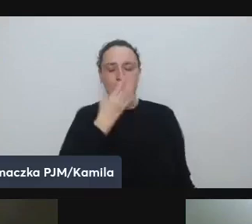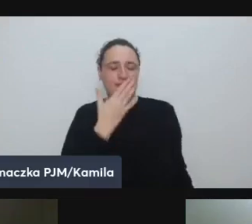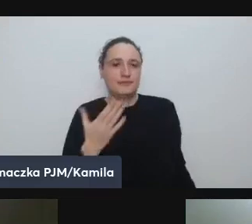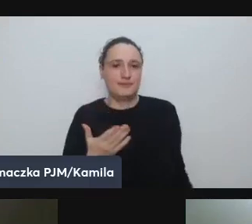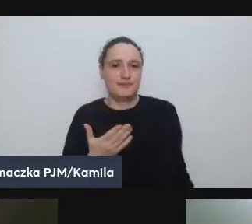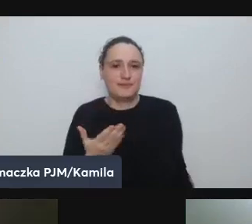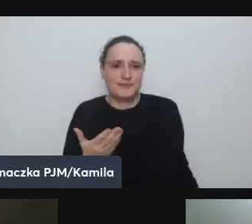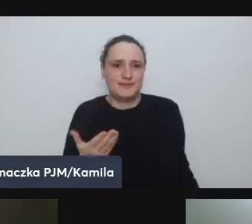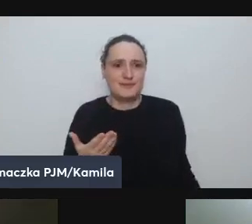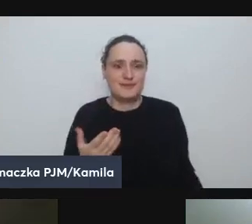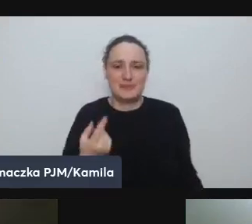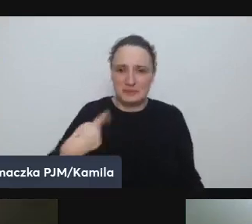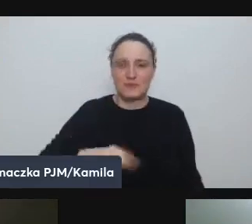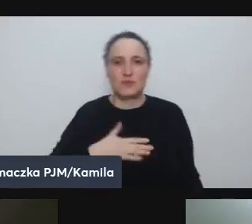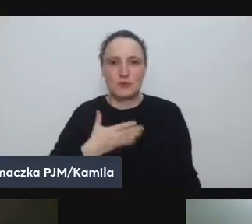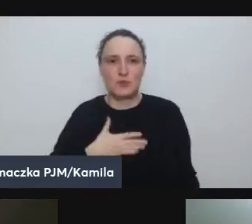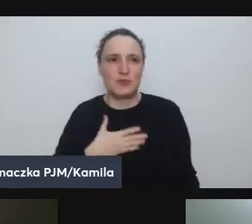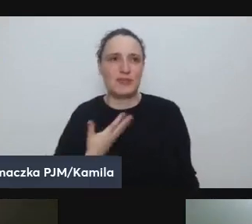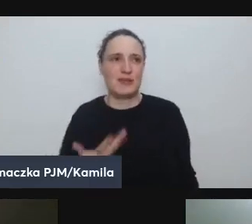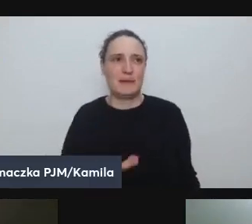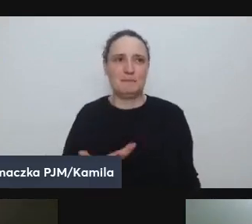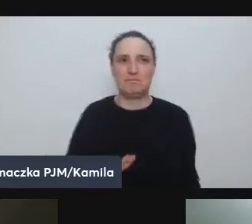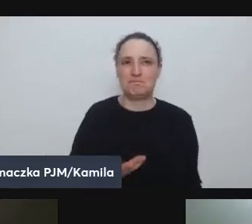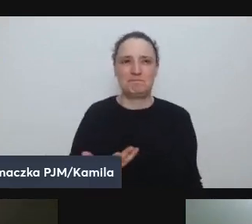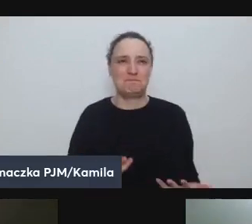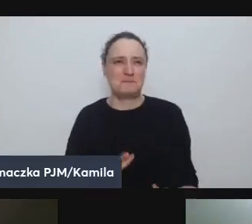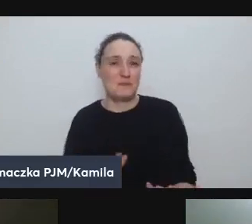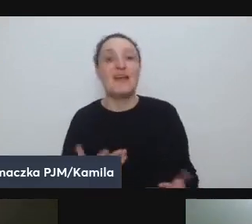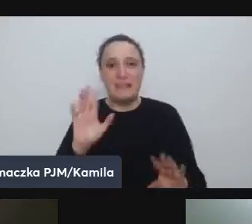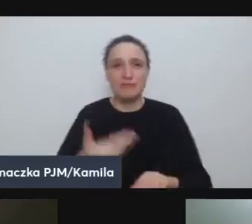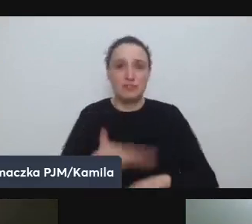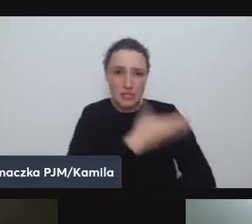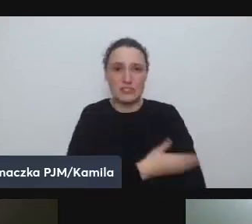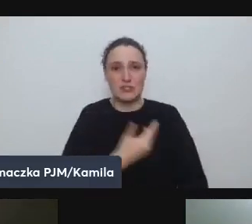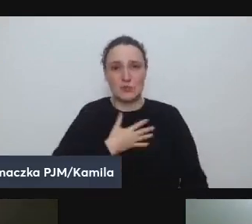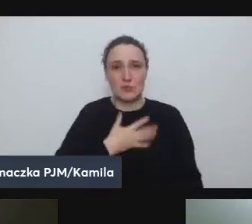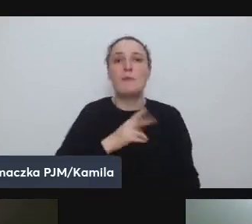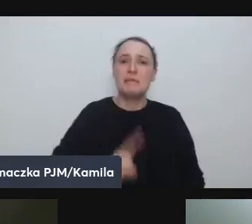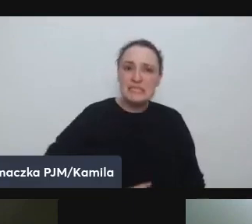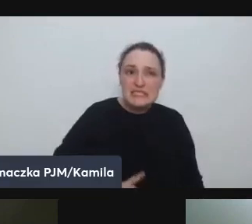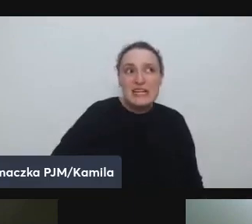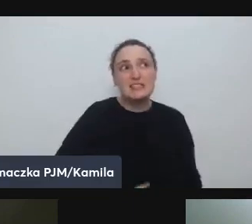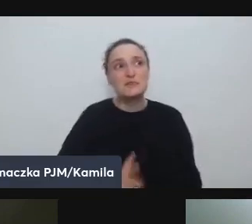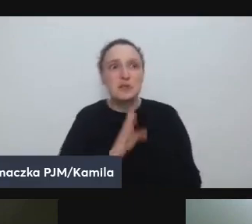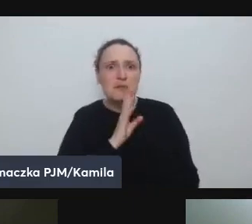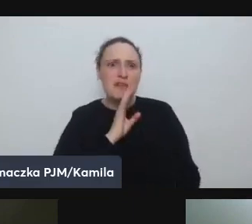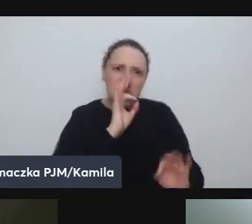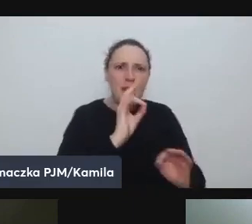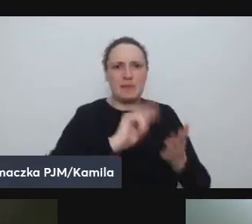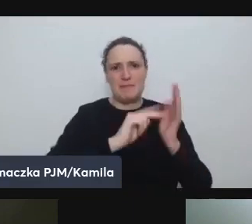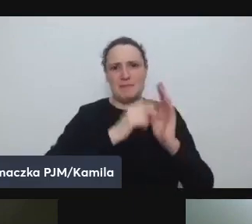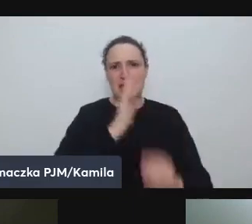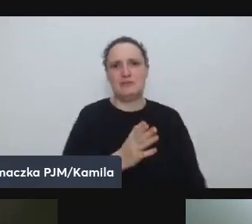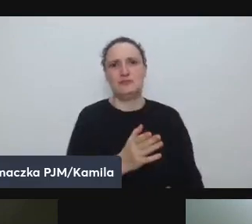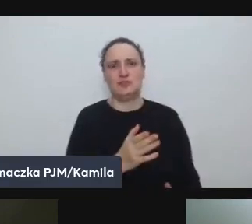że czujemy, że czułyśmy wcześniej, że ministerstwo może mieć dobre plany związane z tymi zmianami